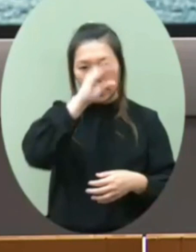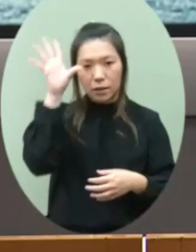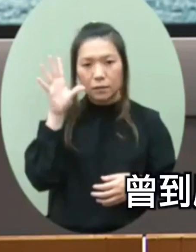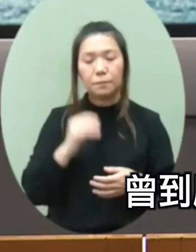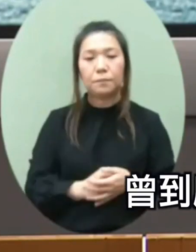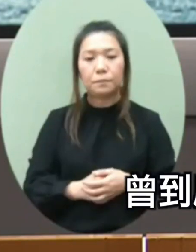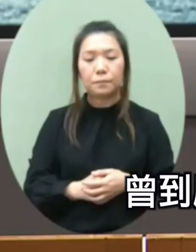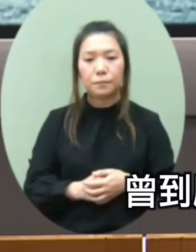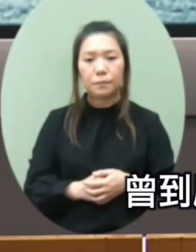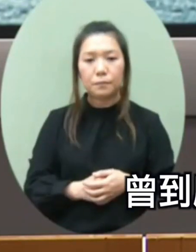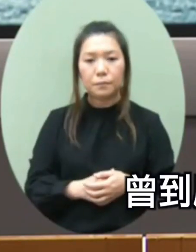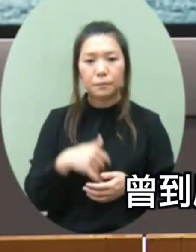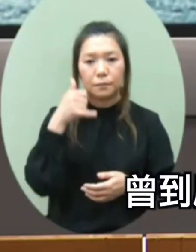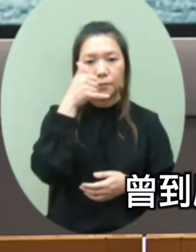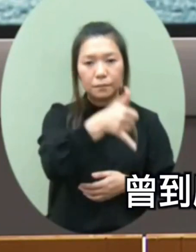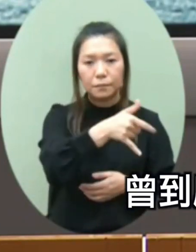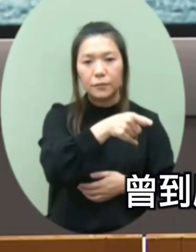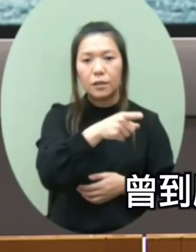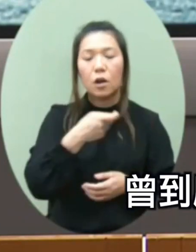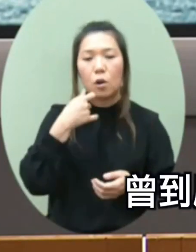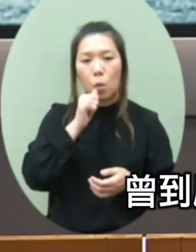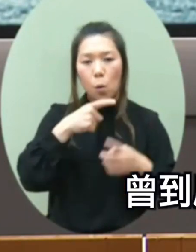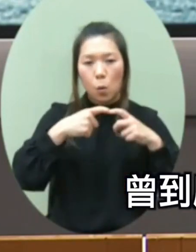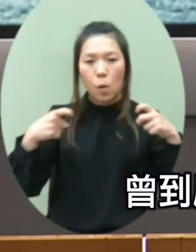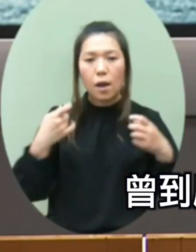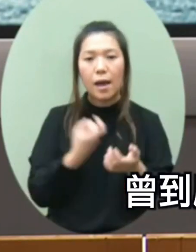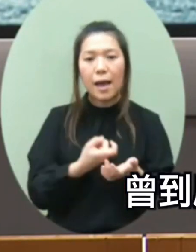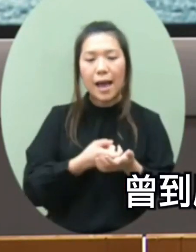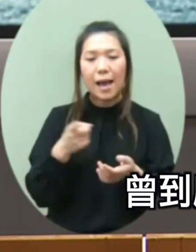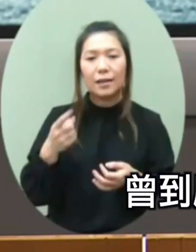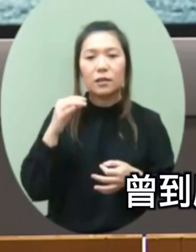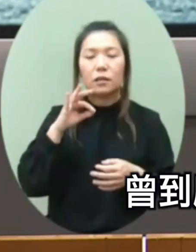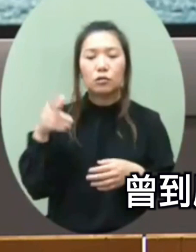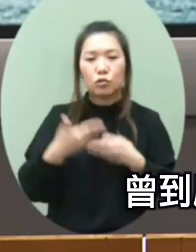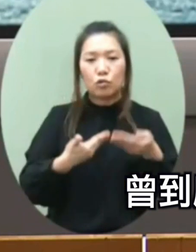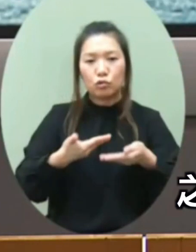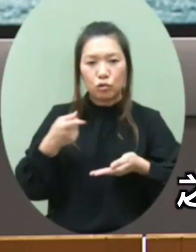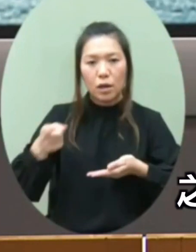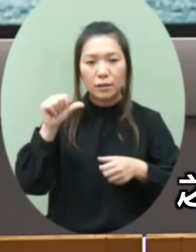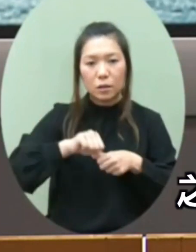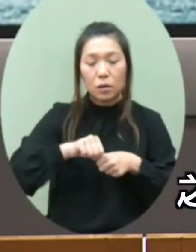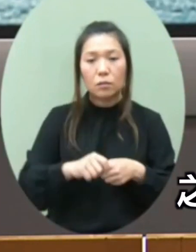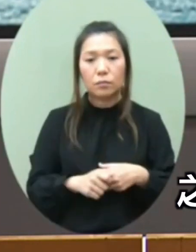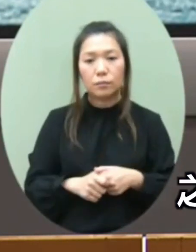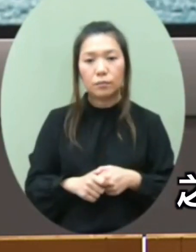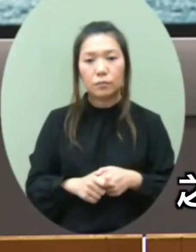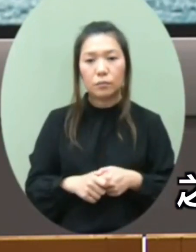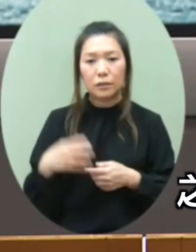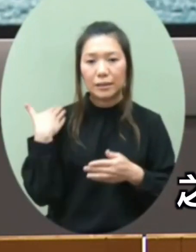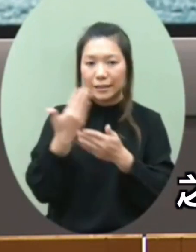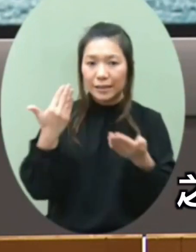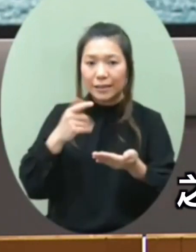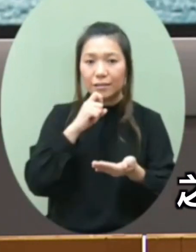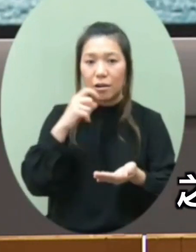就。都有去呢間潮福龍蝦專門店，即係啟田商場嘅。咁如果你哋記得，可能之前都有兩